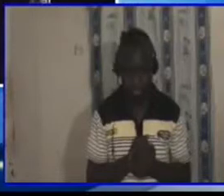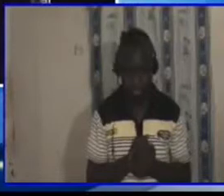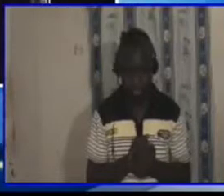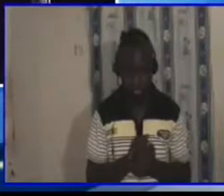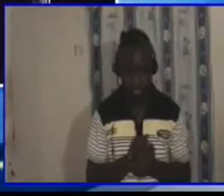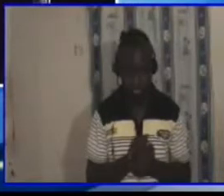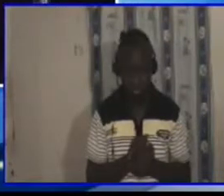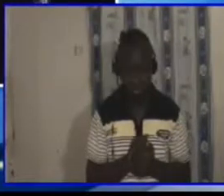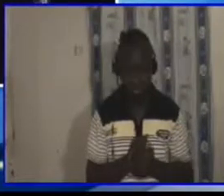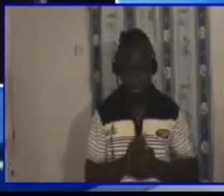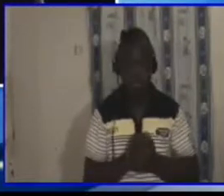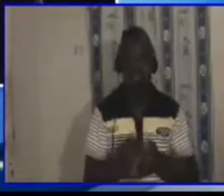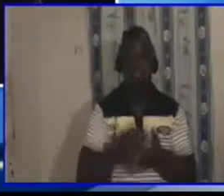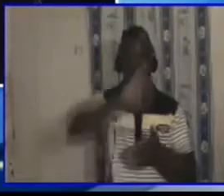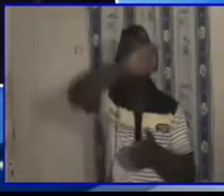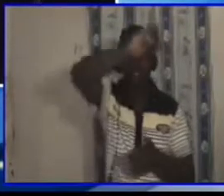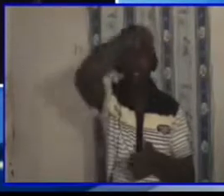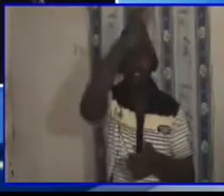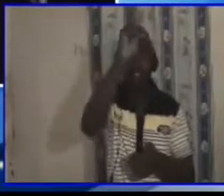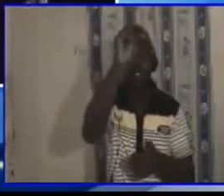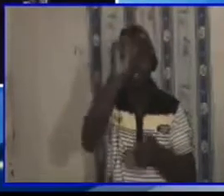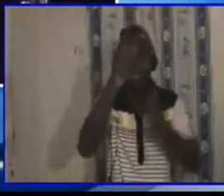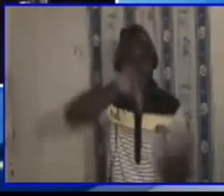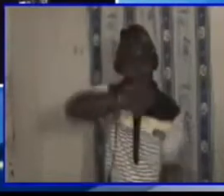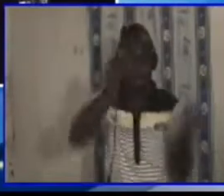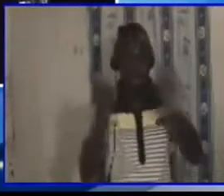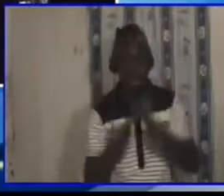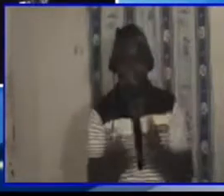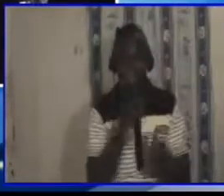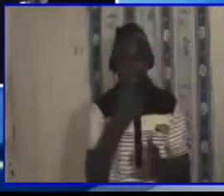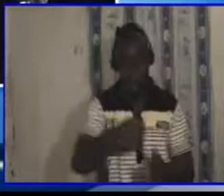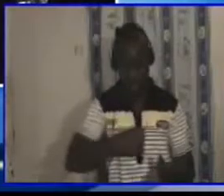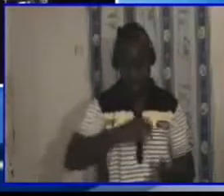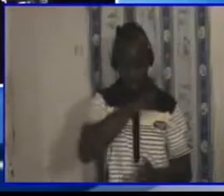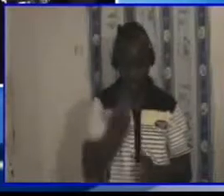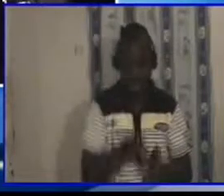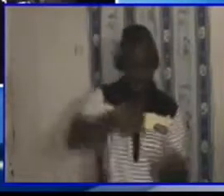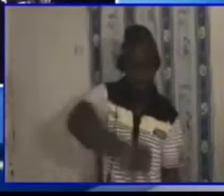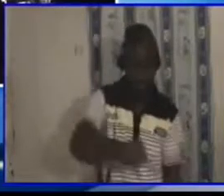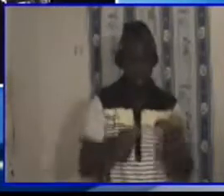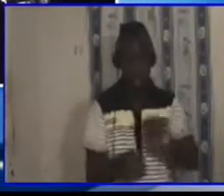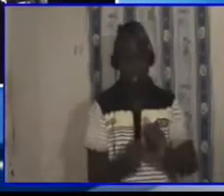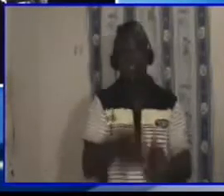ogni cosa è stata fatta sotto la guida dello spirito santo